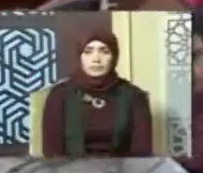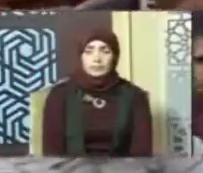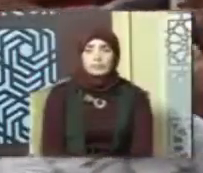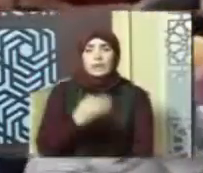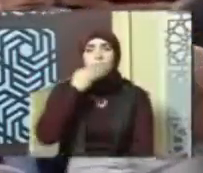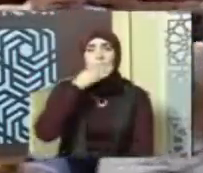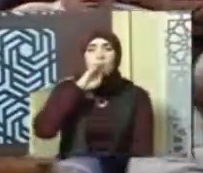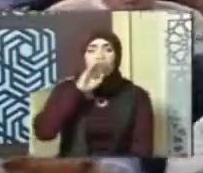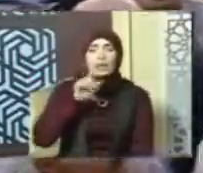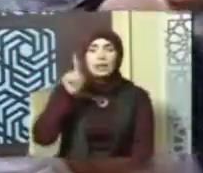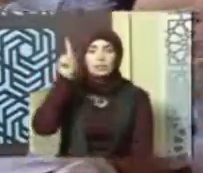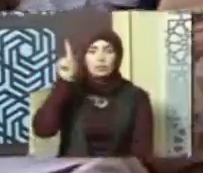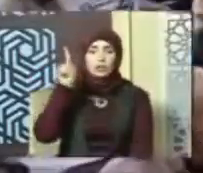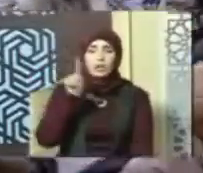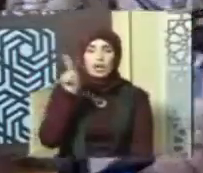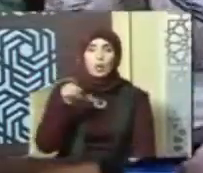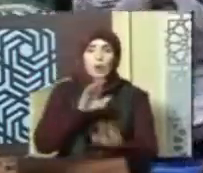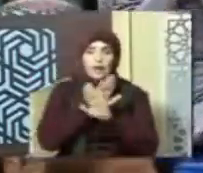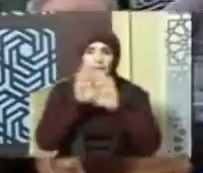الحمد لله وكفى،